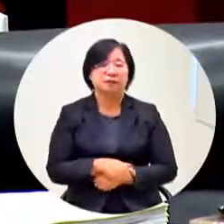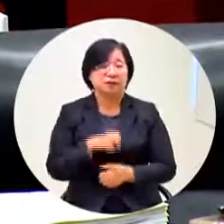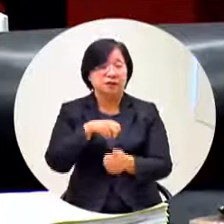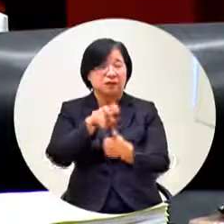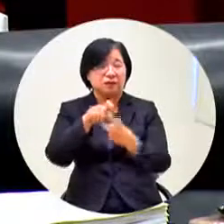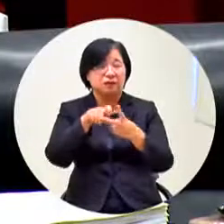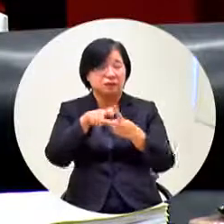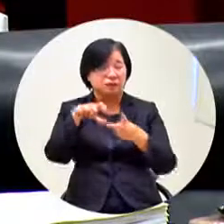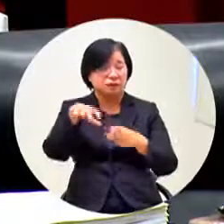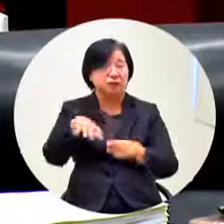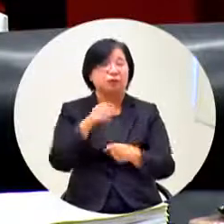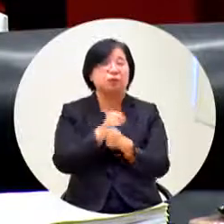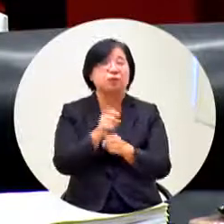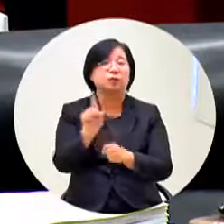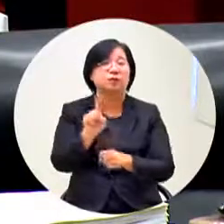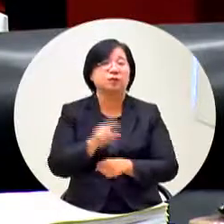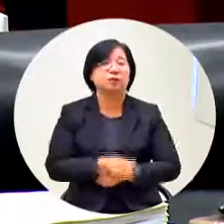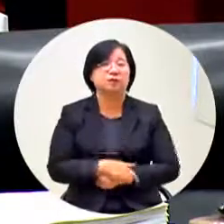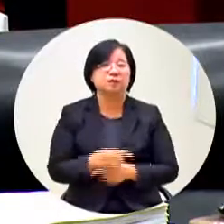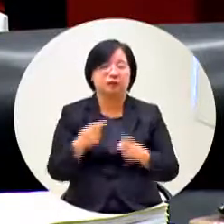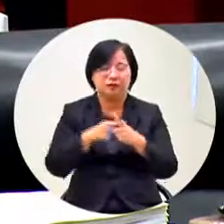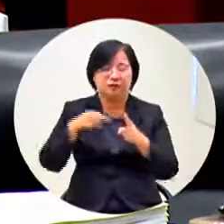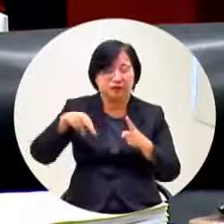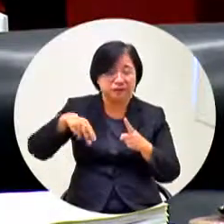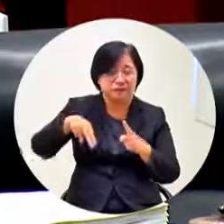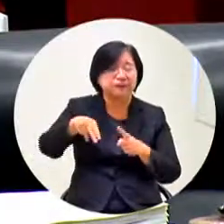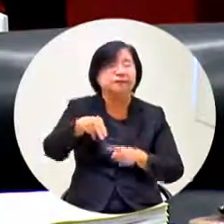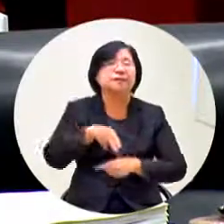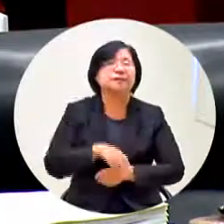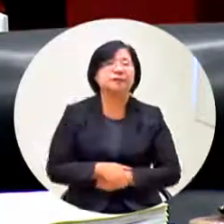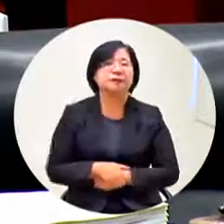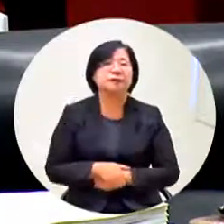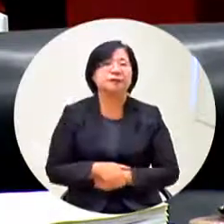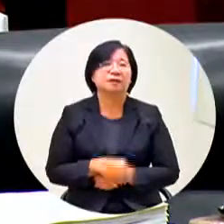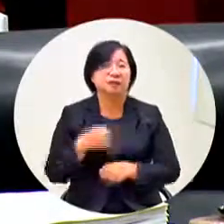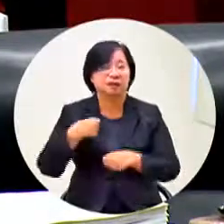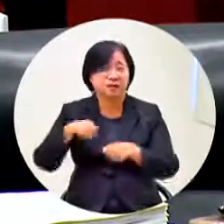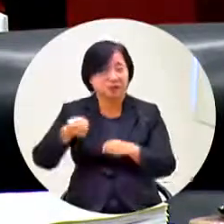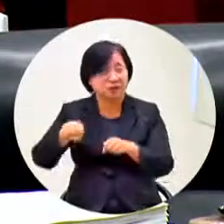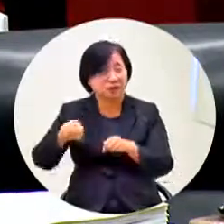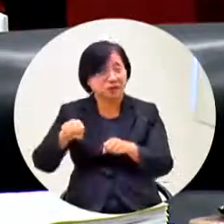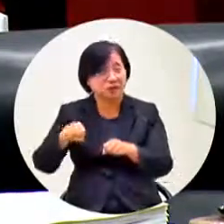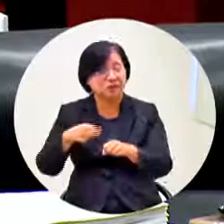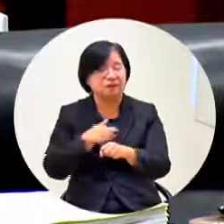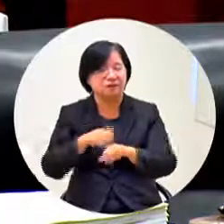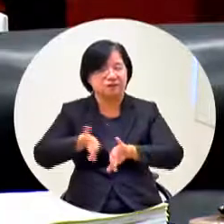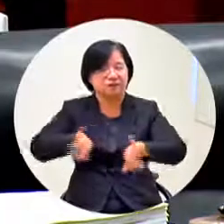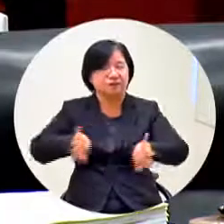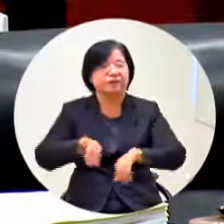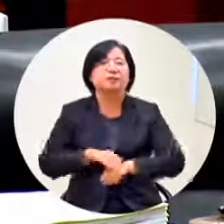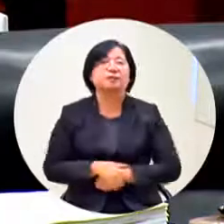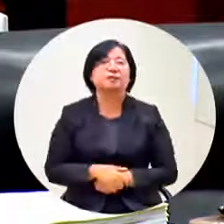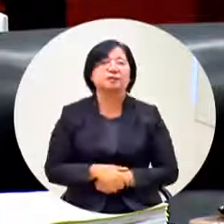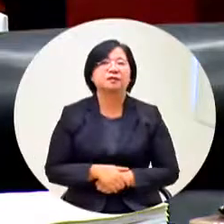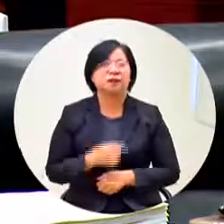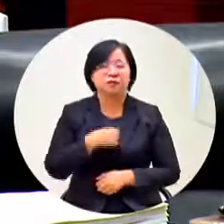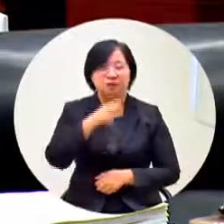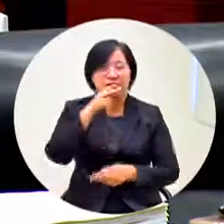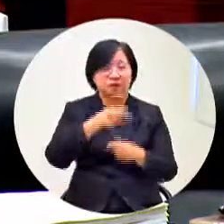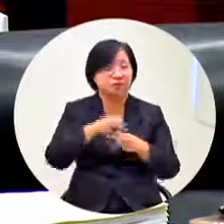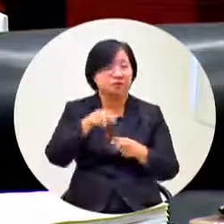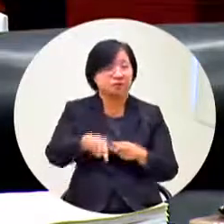部分是做这边是人行通行，那这边是做机车通行，把它分流。那这样子的话，我相信对这个